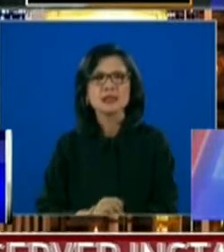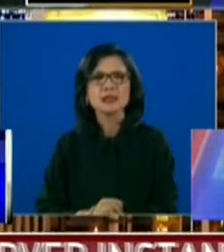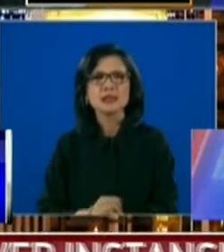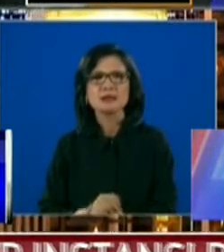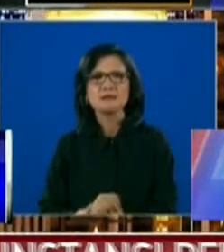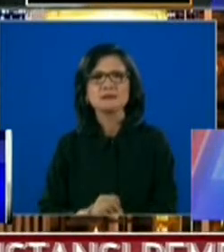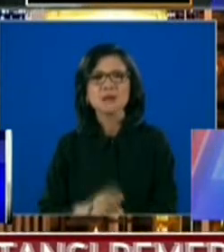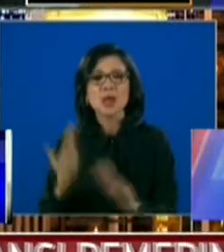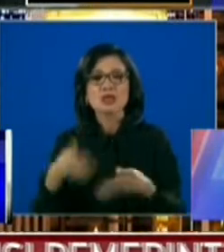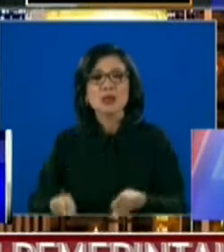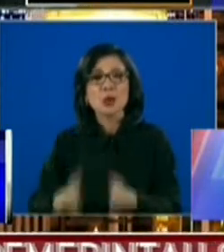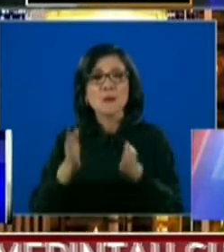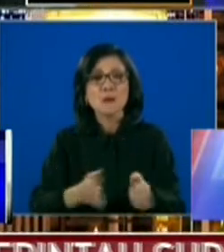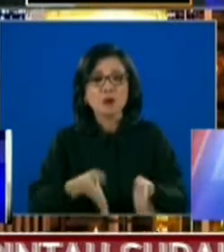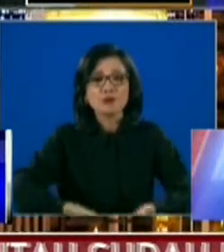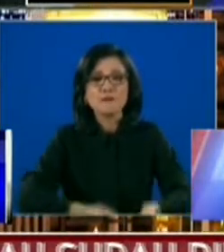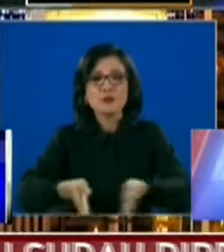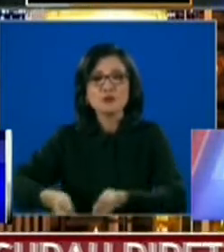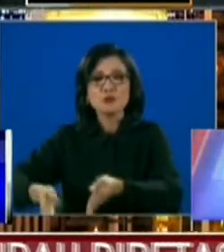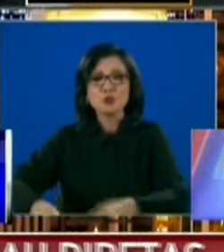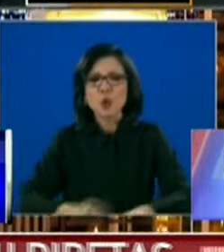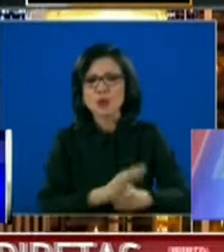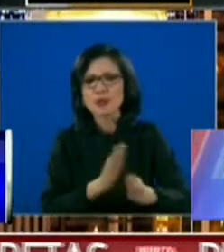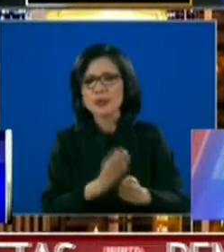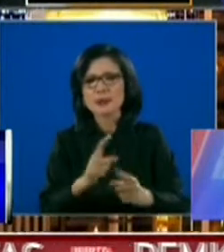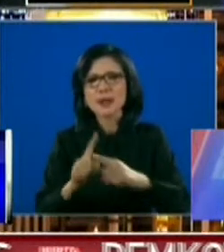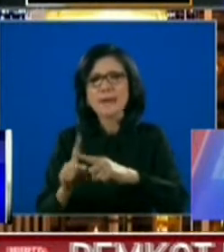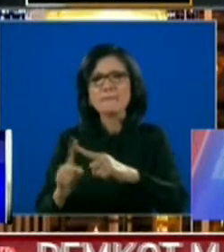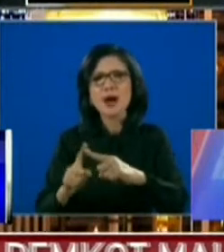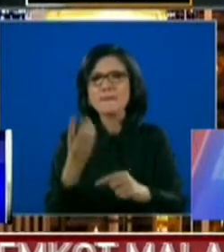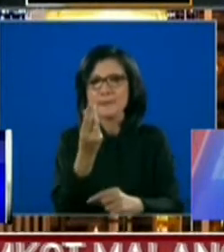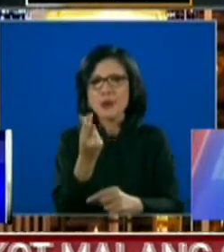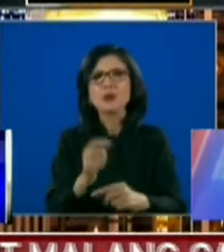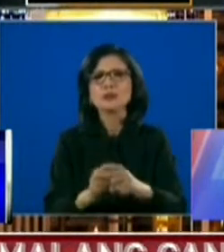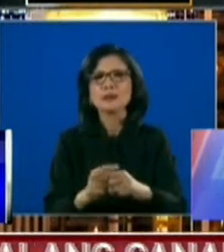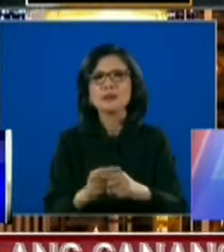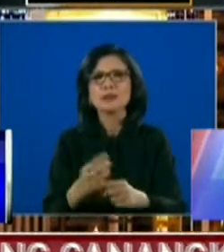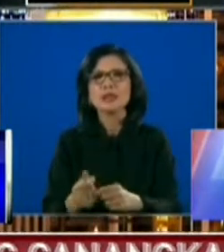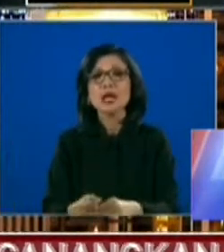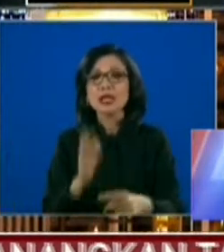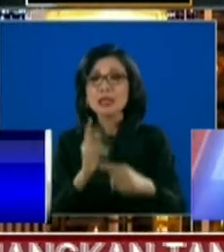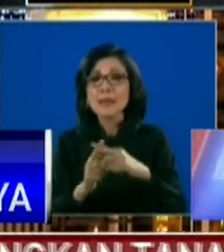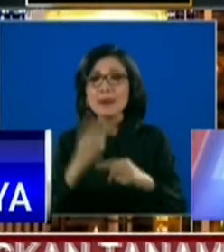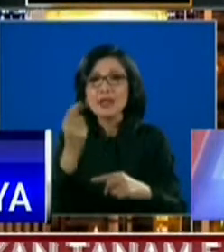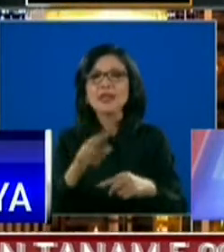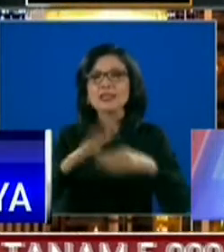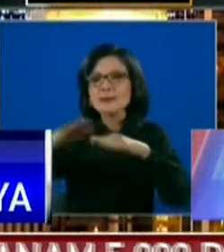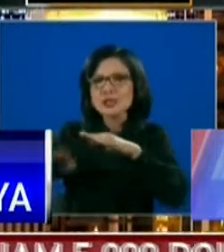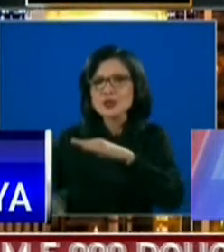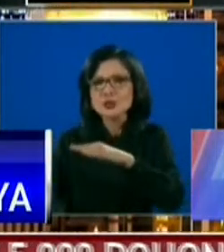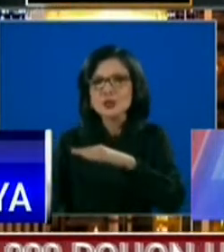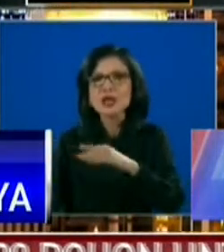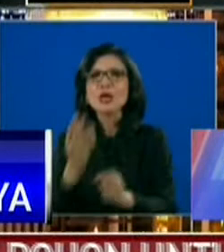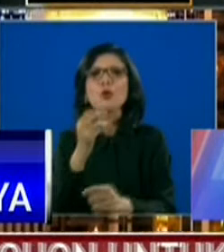panjang. Saya membangun infrastruktur, kita panjangin pembiayaannya. Dan pembiayaan kalau panjang itu kita bisa turunkan down